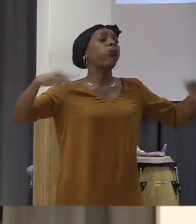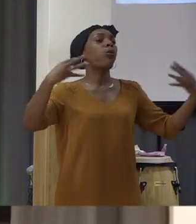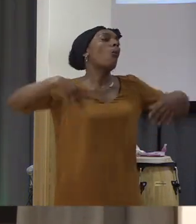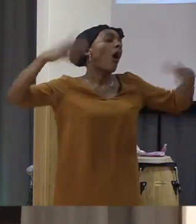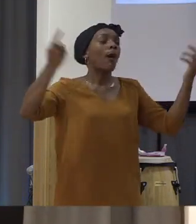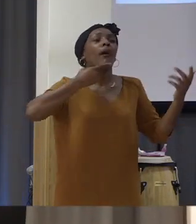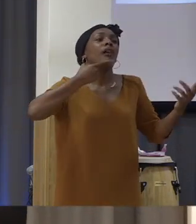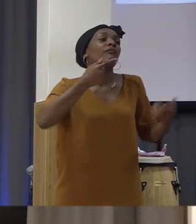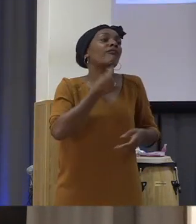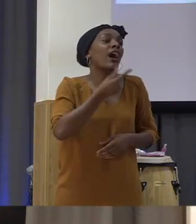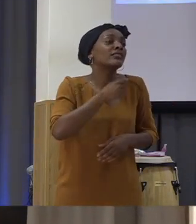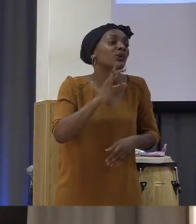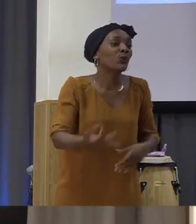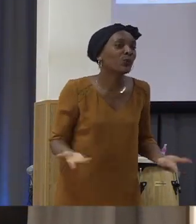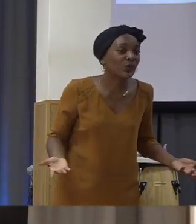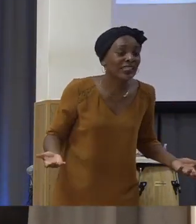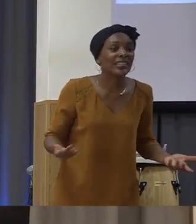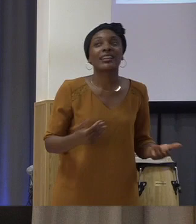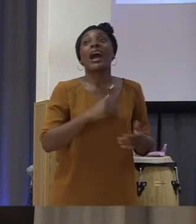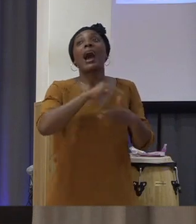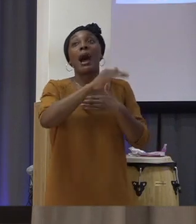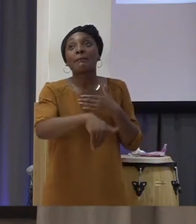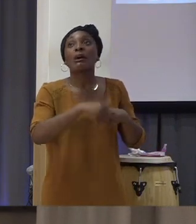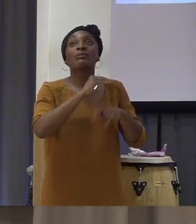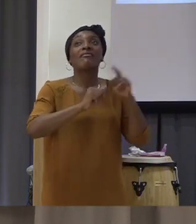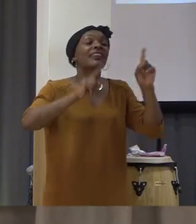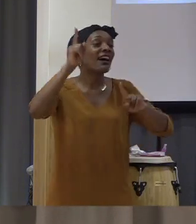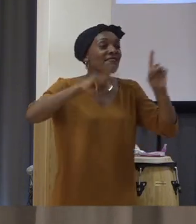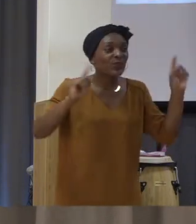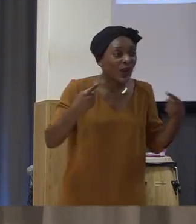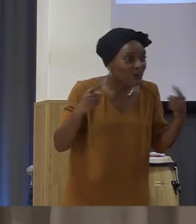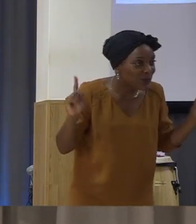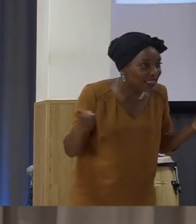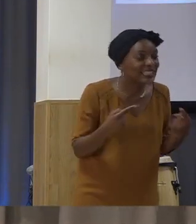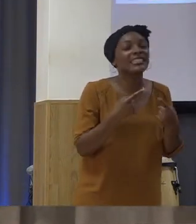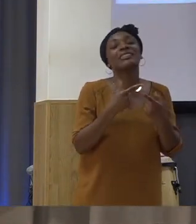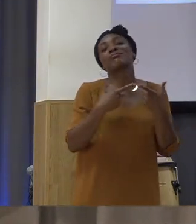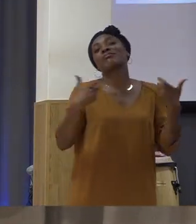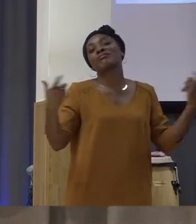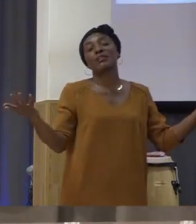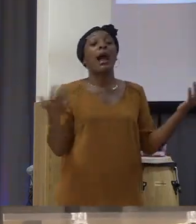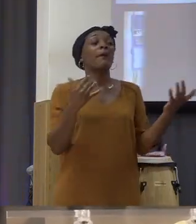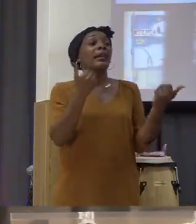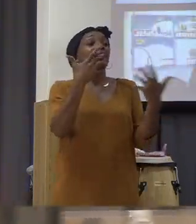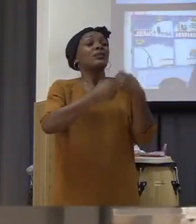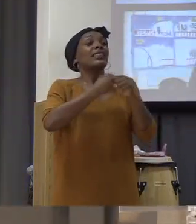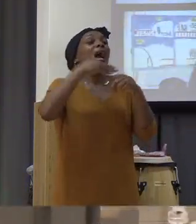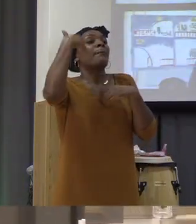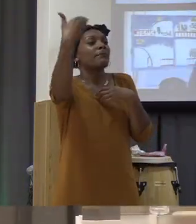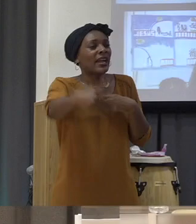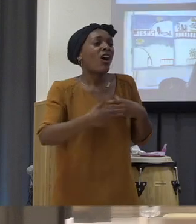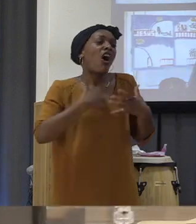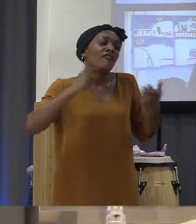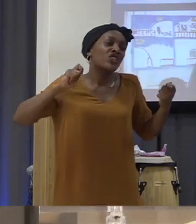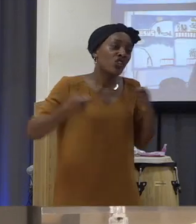formidable. Et puis, on a fait la fête de la musique, voilà. Et puis, quelques années plus tard, j'ai eu envie de faire autre chose. Alors, j'ai commencé